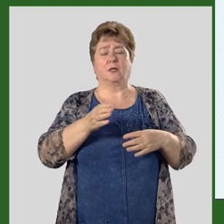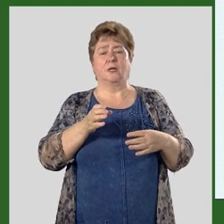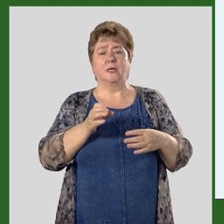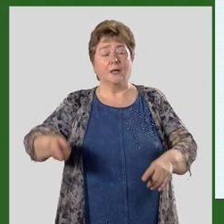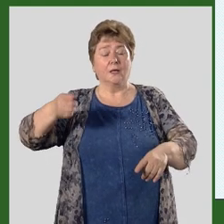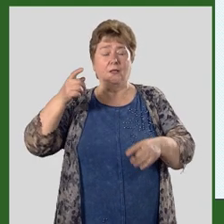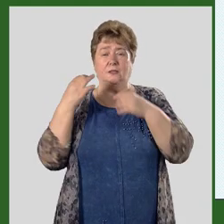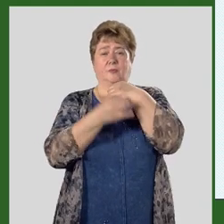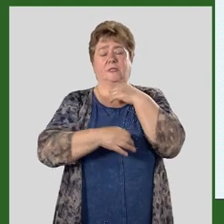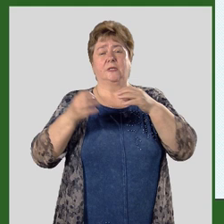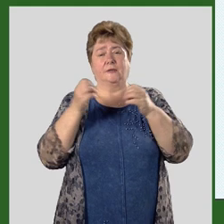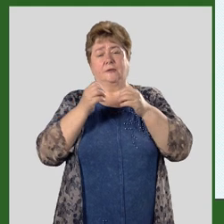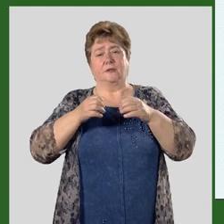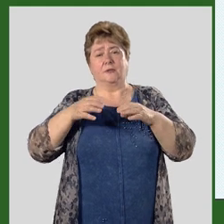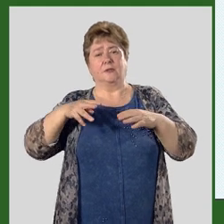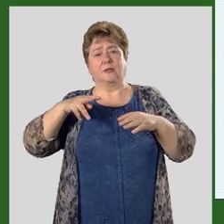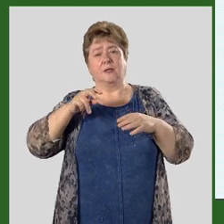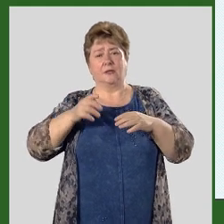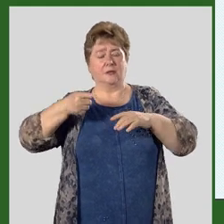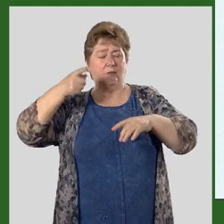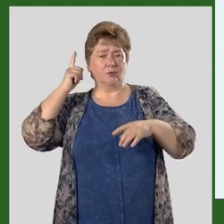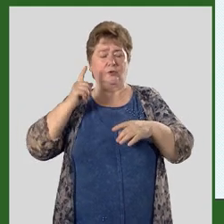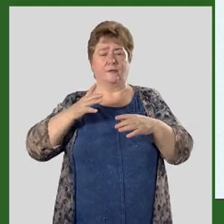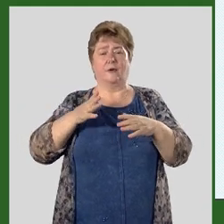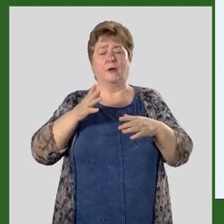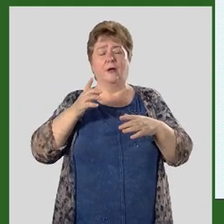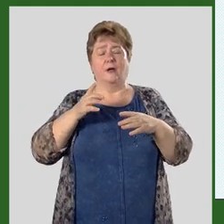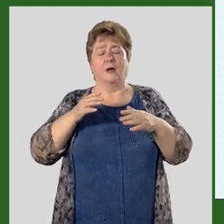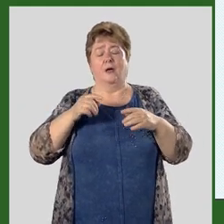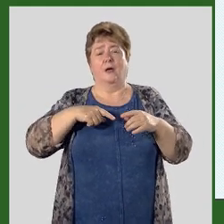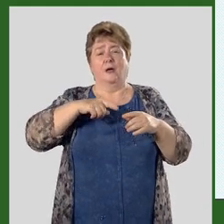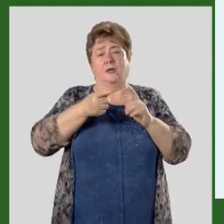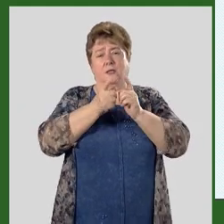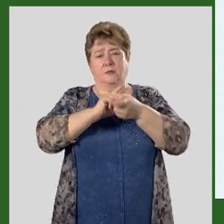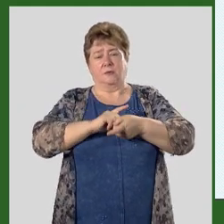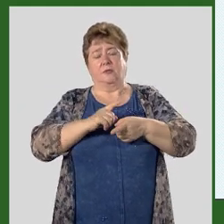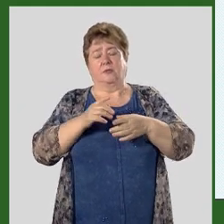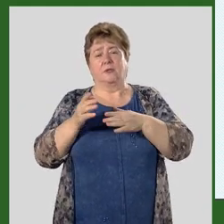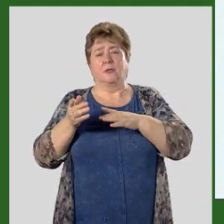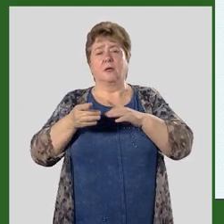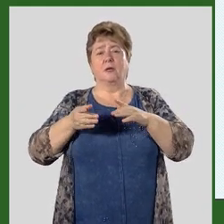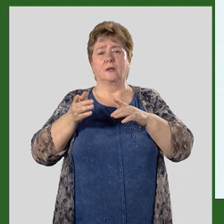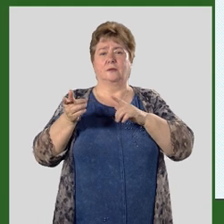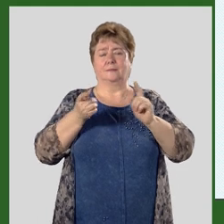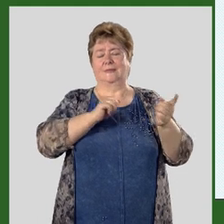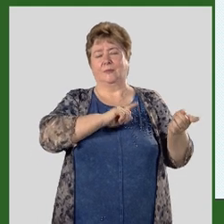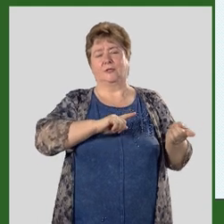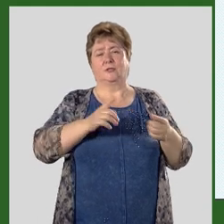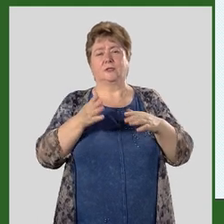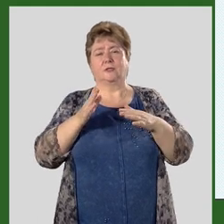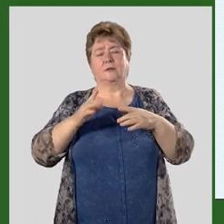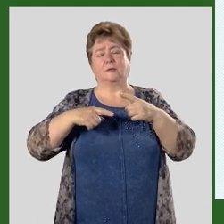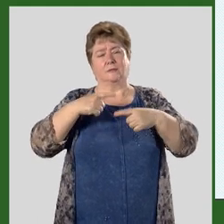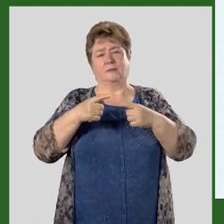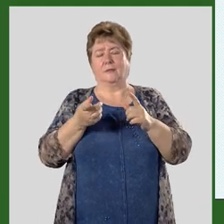С последнего десятилетия прошлого века динамика активных демографических процессов в Кыргызстане